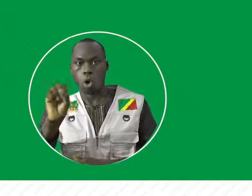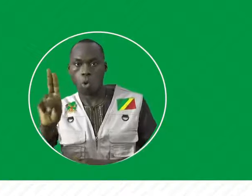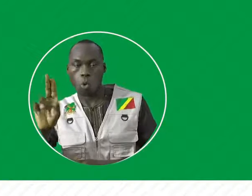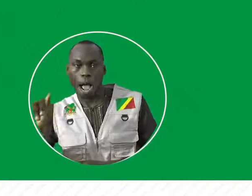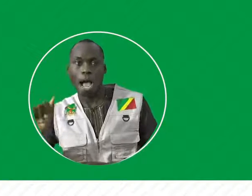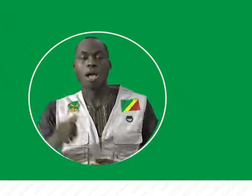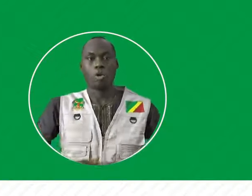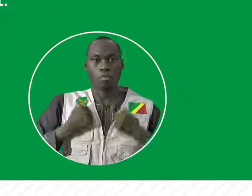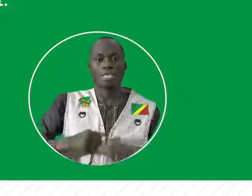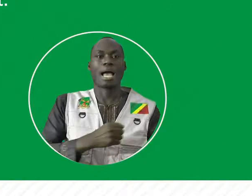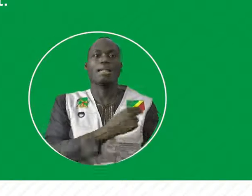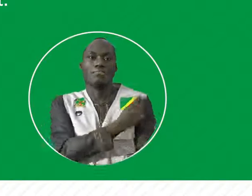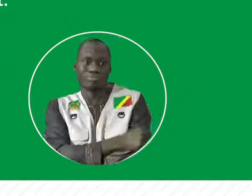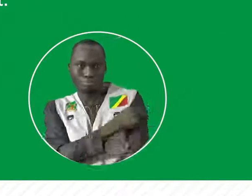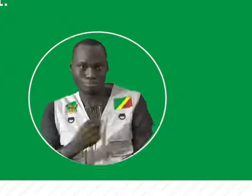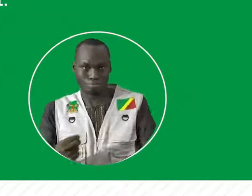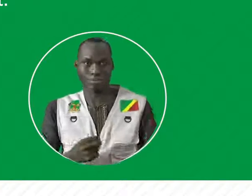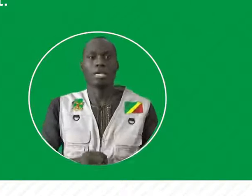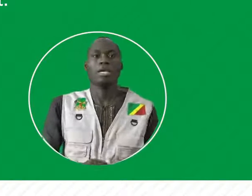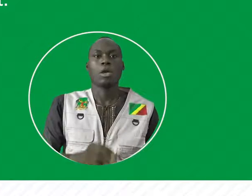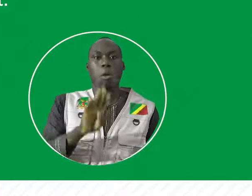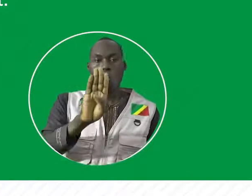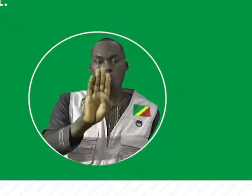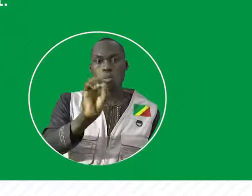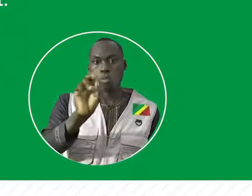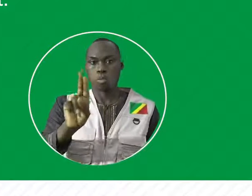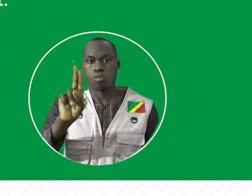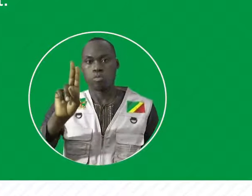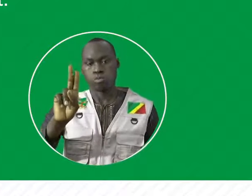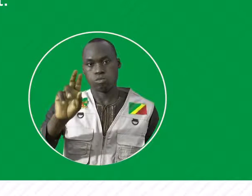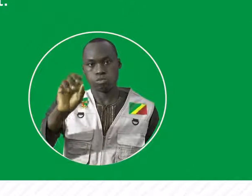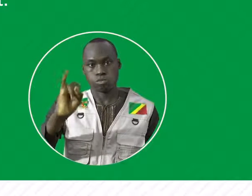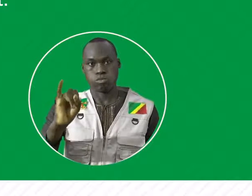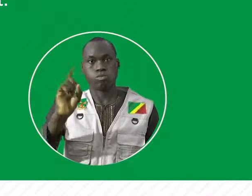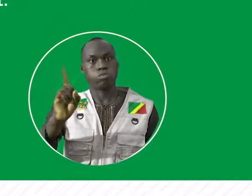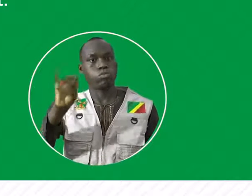Bunji. Pour les 9 autres départements, les sites ouverts localement.